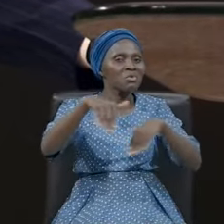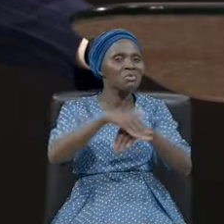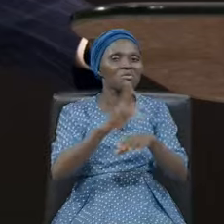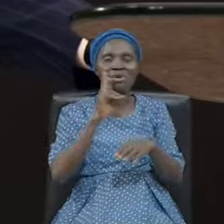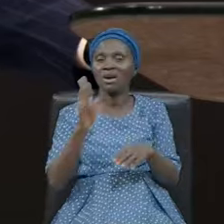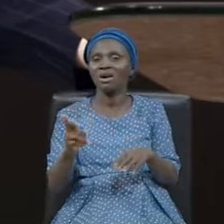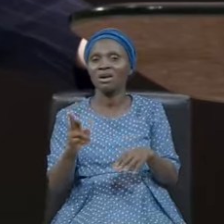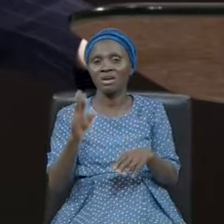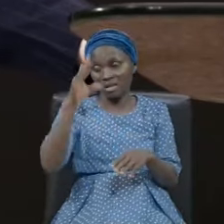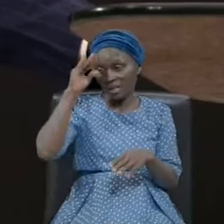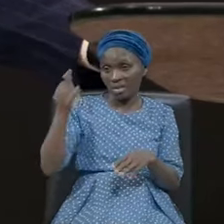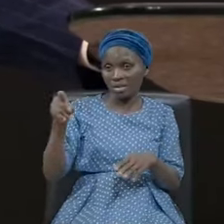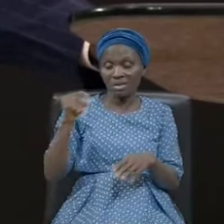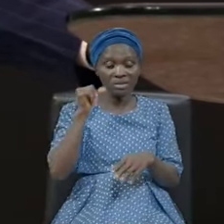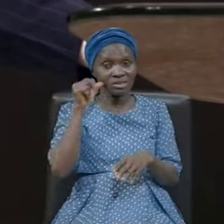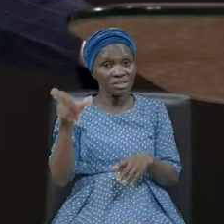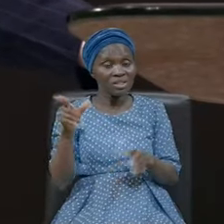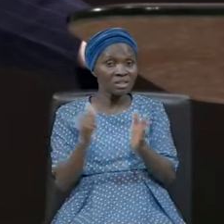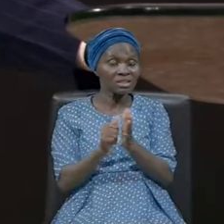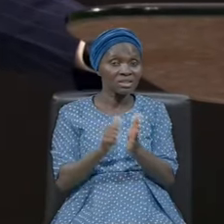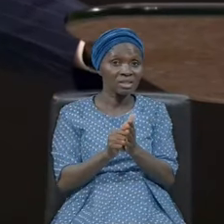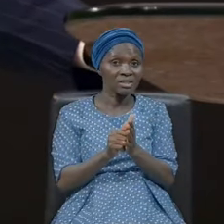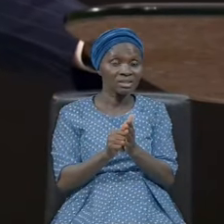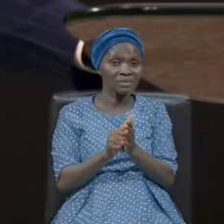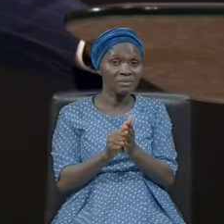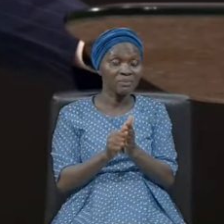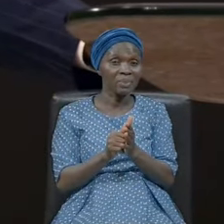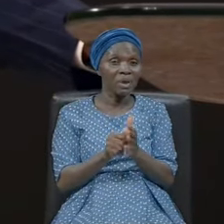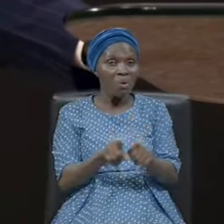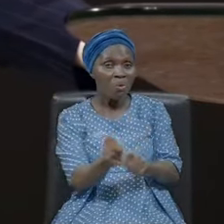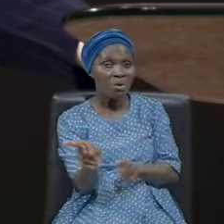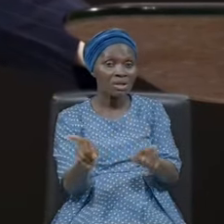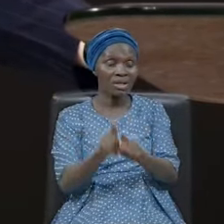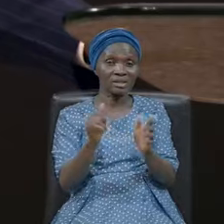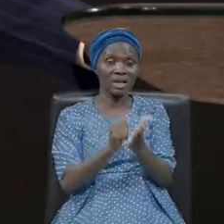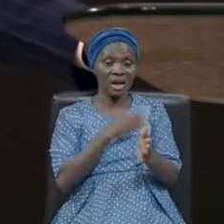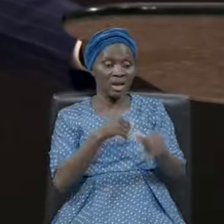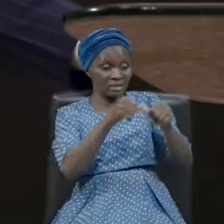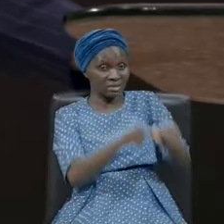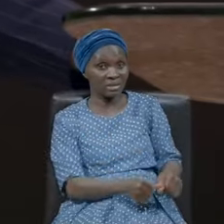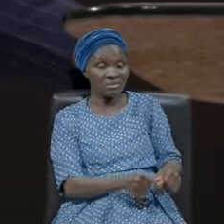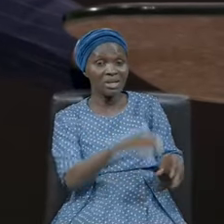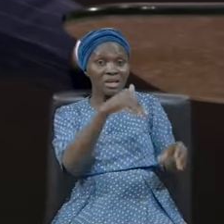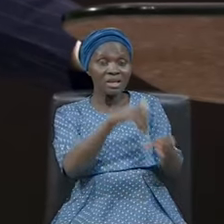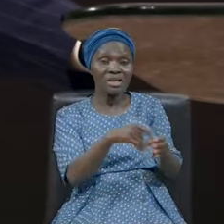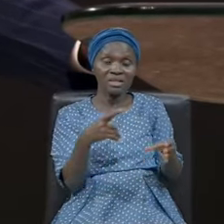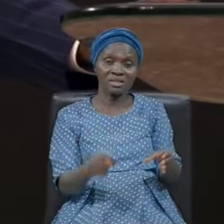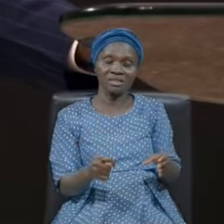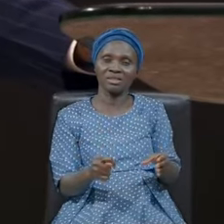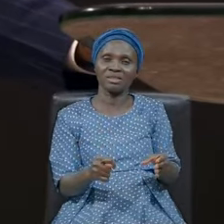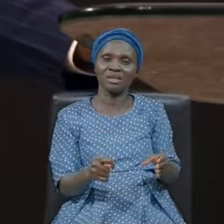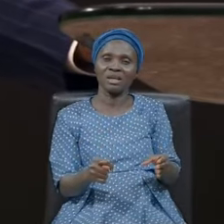qui s'égare de cette manière et demeure dans l'assemblée des morts jusqu'à la mort